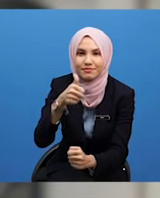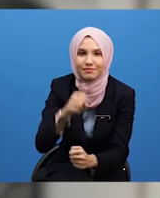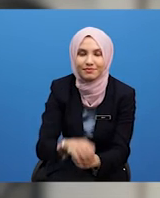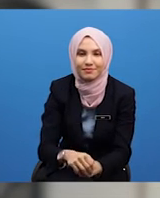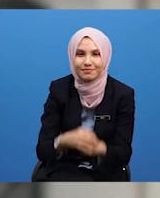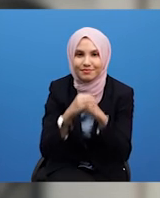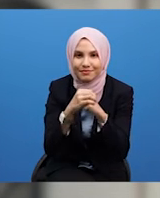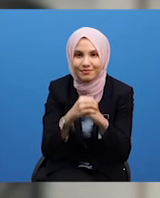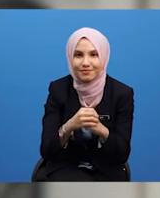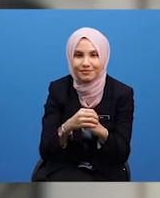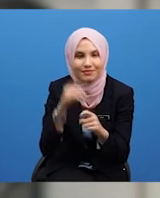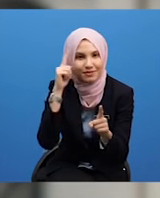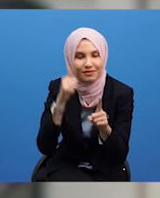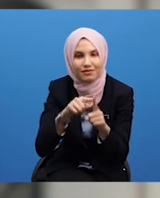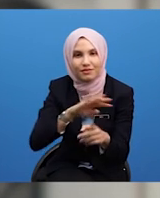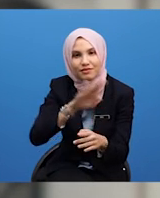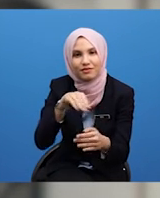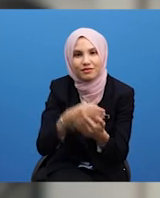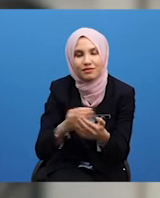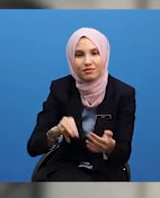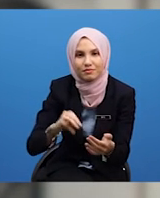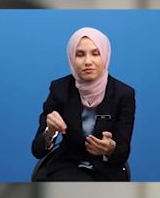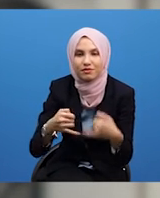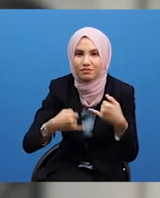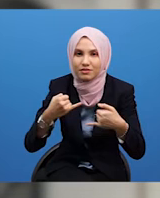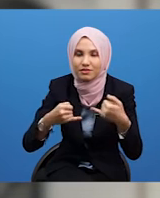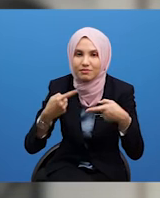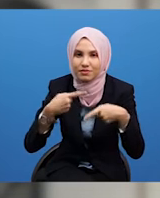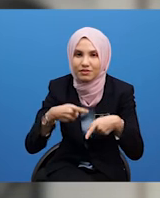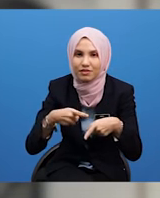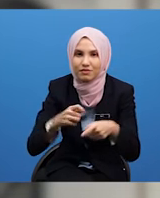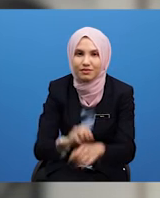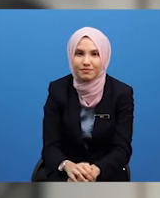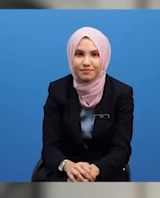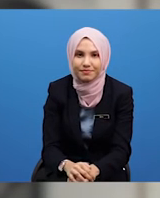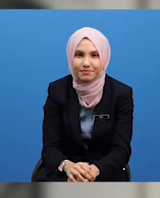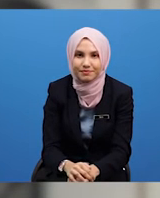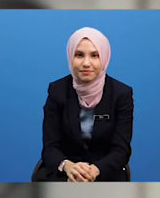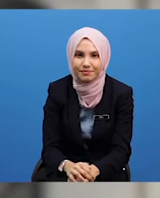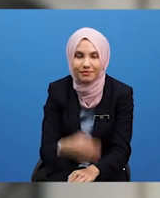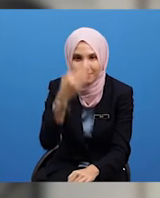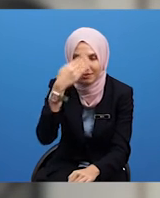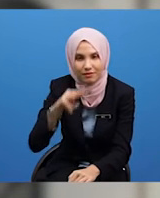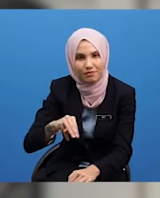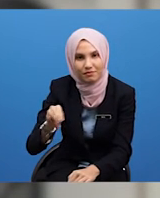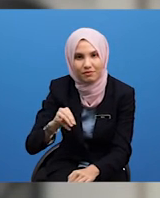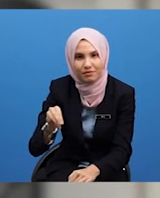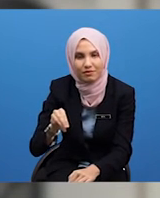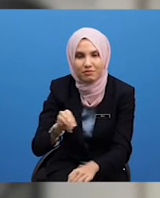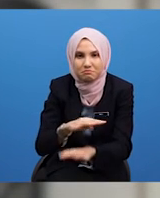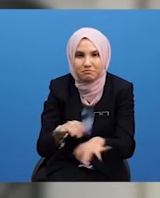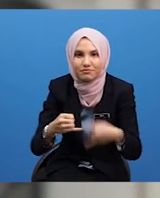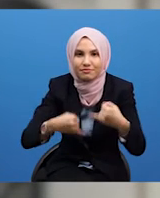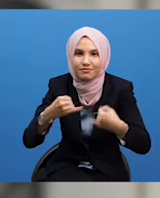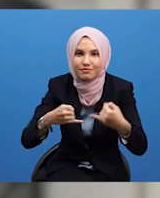dan syabas kepada anda kerana telah berjaya menjawab kesemua soalan sebentar tadi. Bagi murid-murid yang tidak berjaya